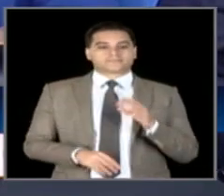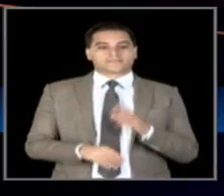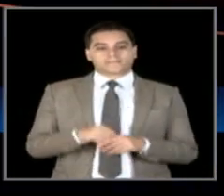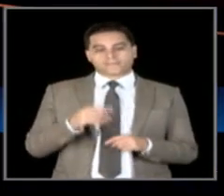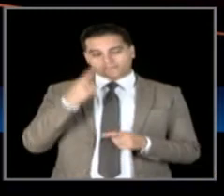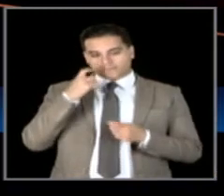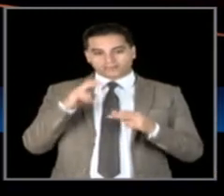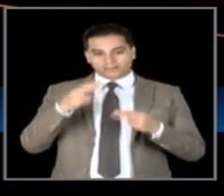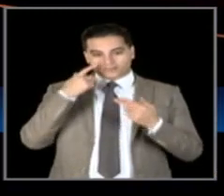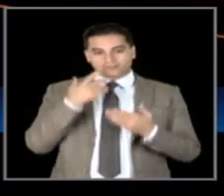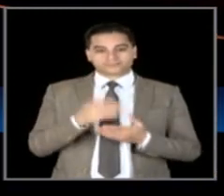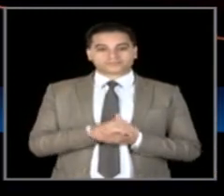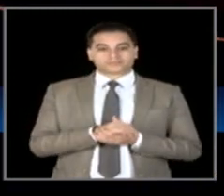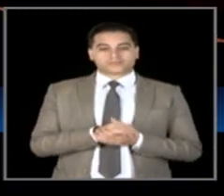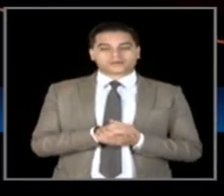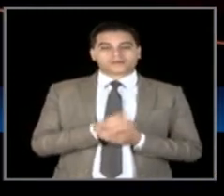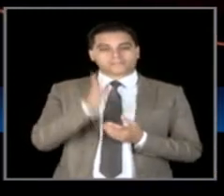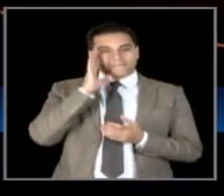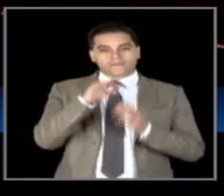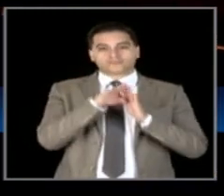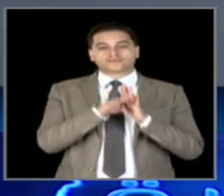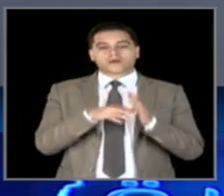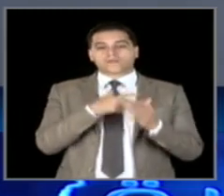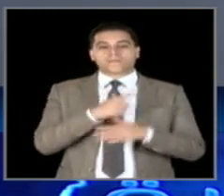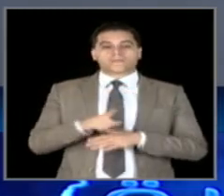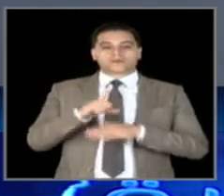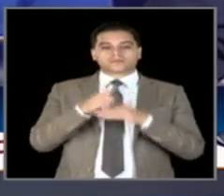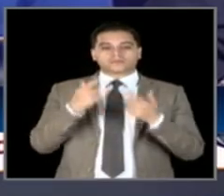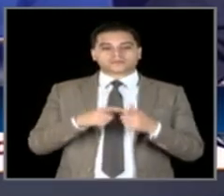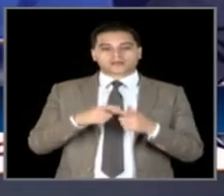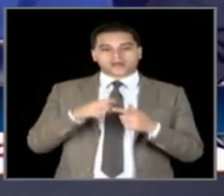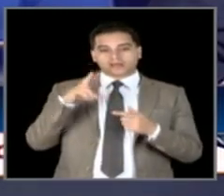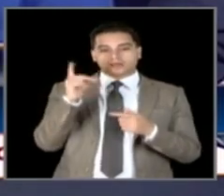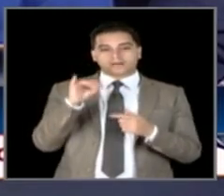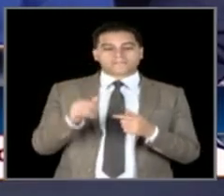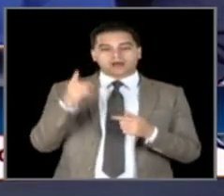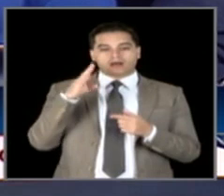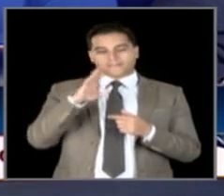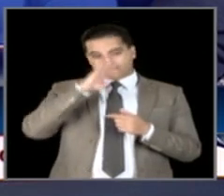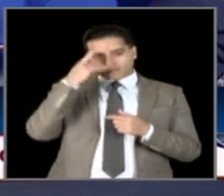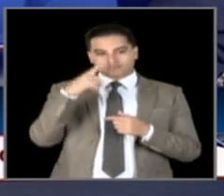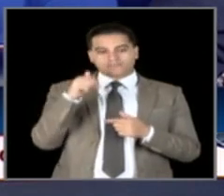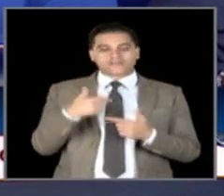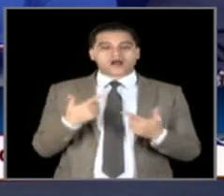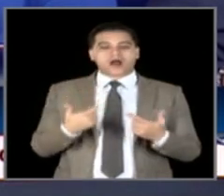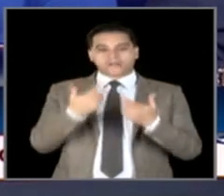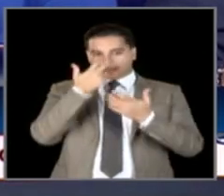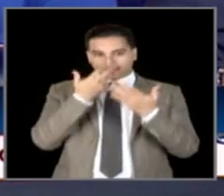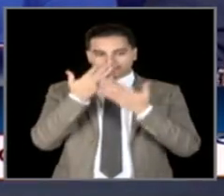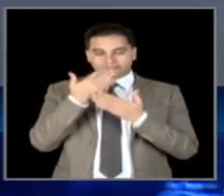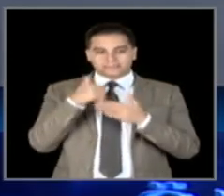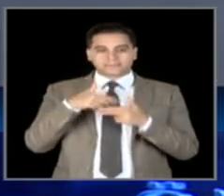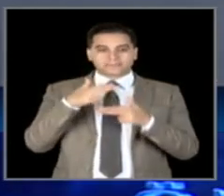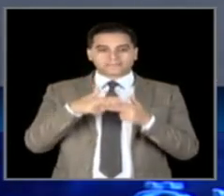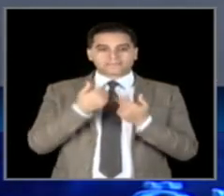كاونتر. ما هو نظام الحكم في دولة الدنمارك؟ ملكي. صح. في إطار أي حرب تم استخدام الغازات